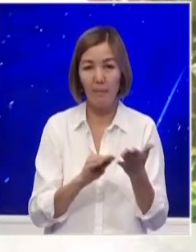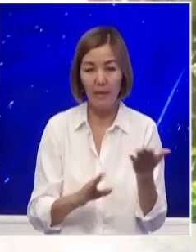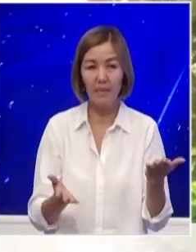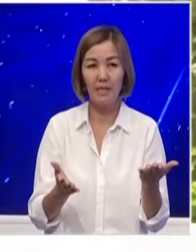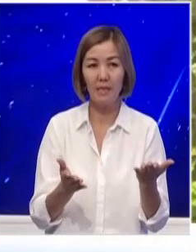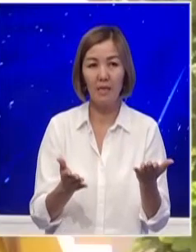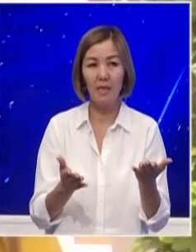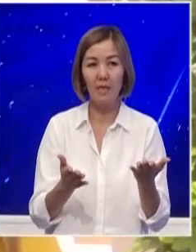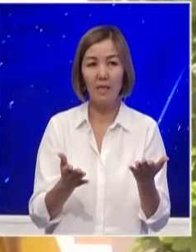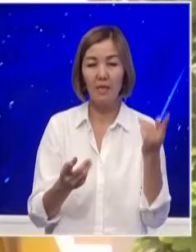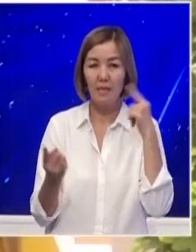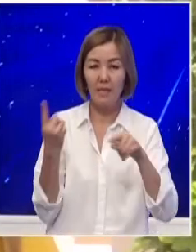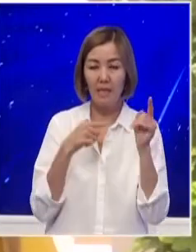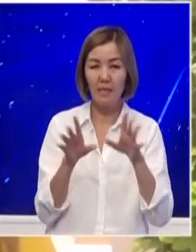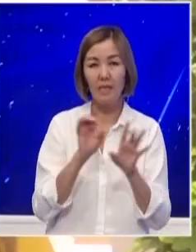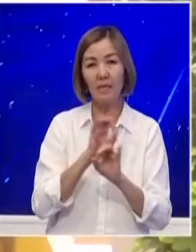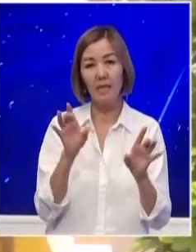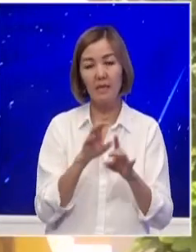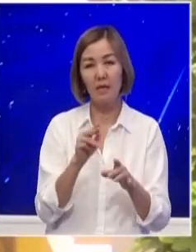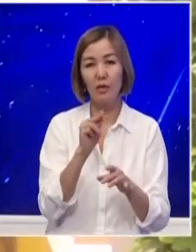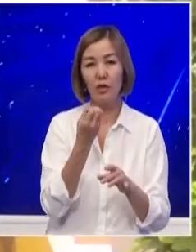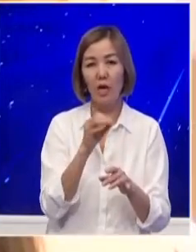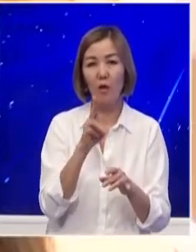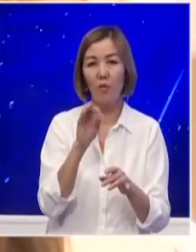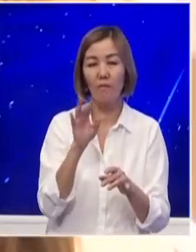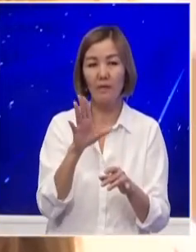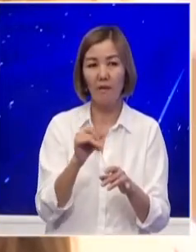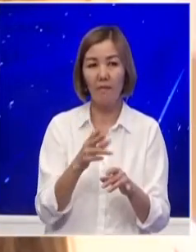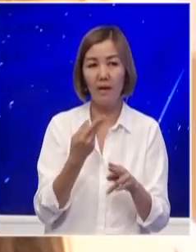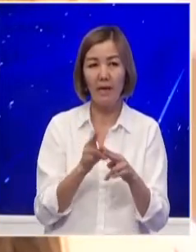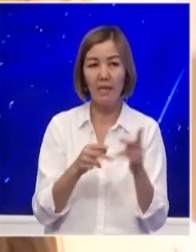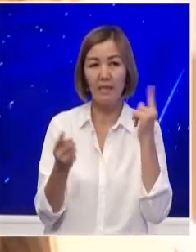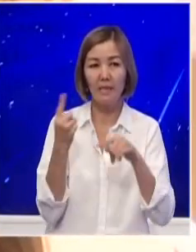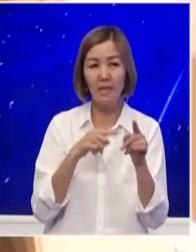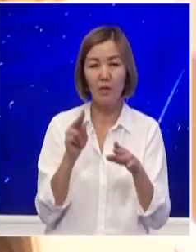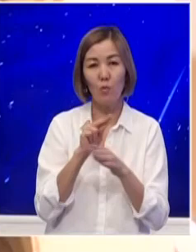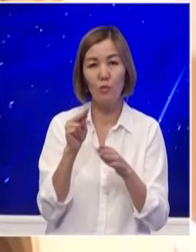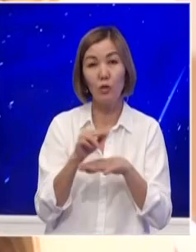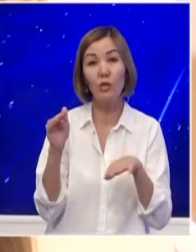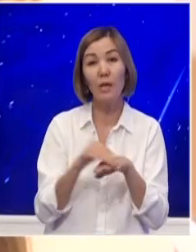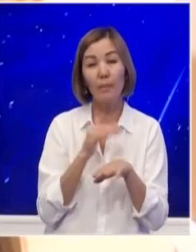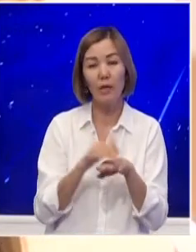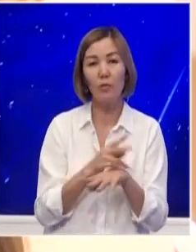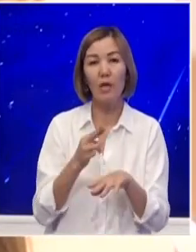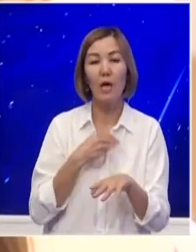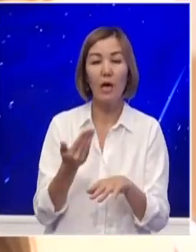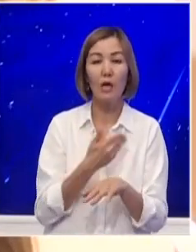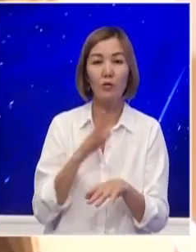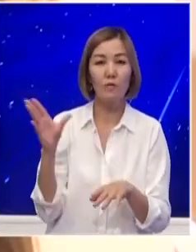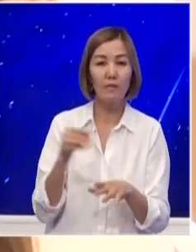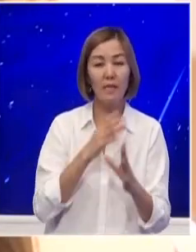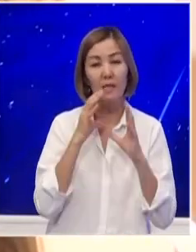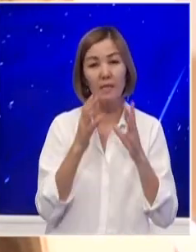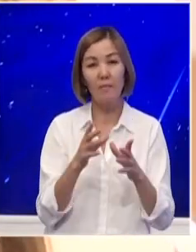по сказке рассказу Чуковского. Эта сказка учит добру. Я хочу, чтобы все люди на